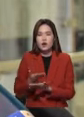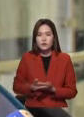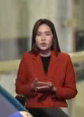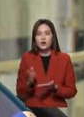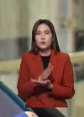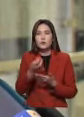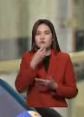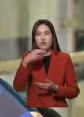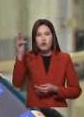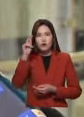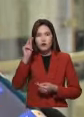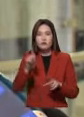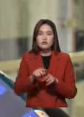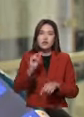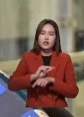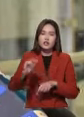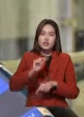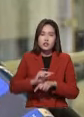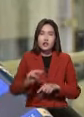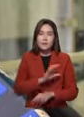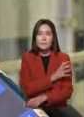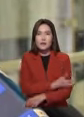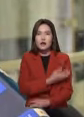көретін, сүйетін қазақтың сондай мықты бір туар